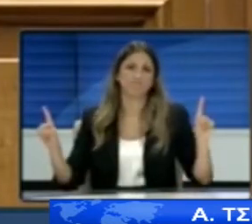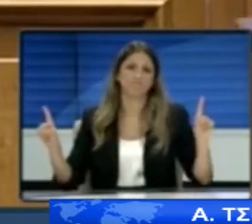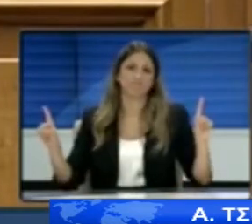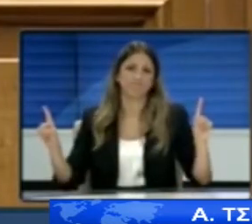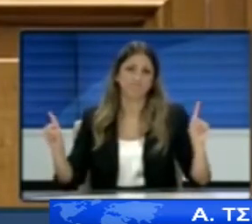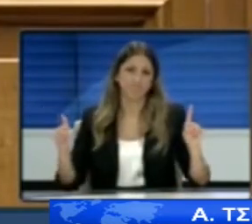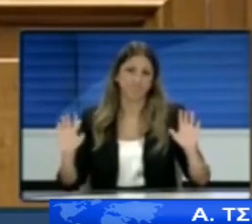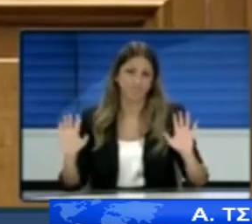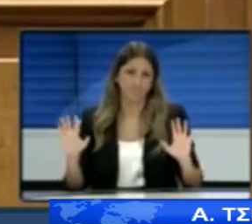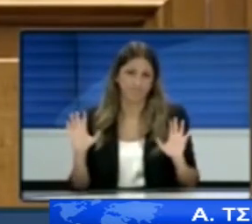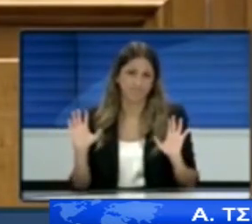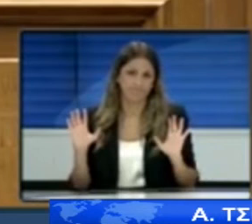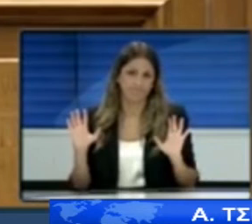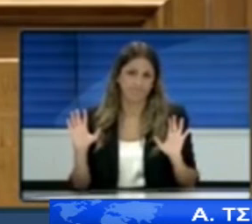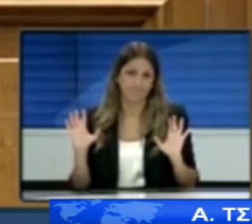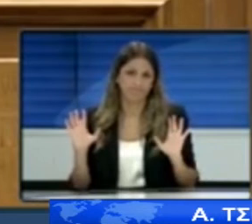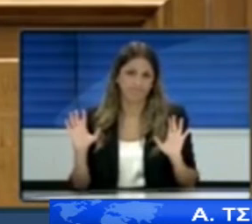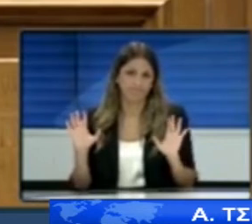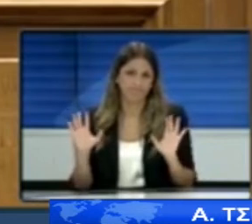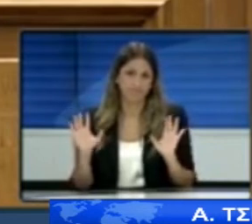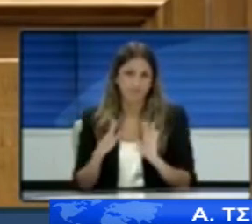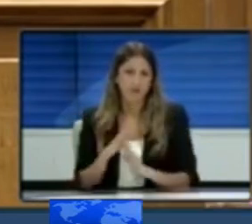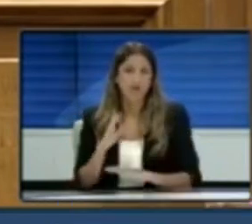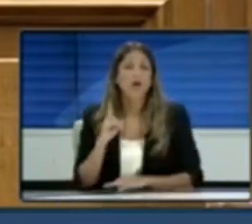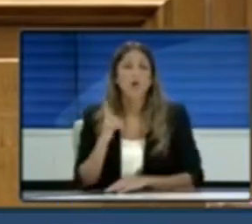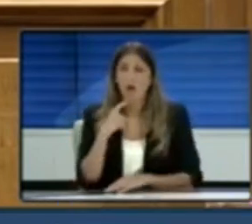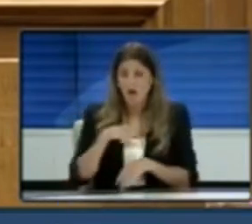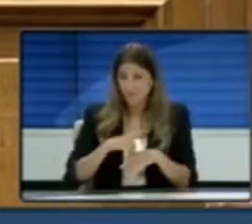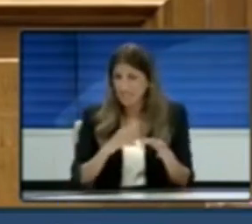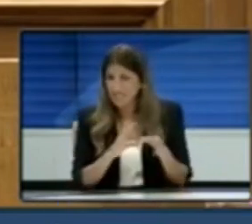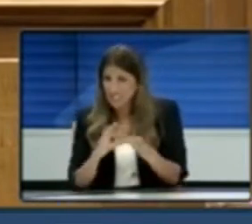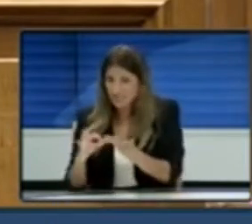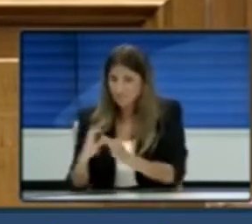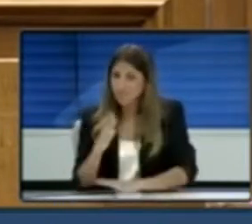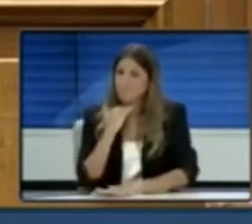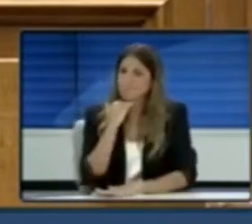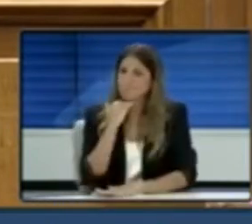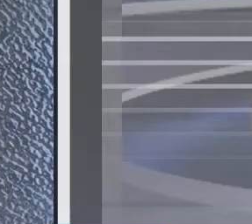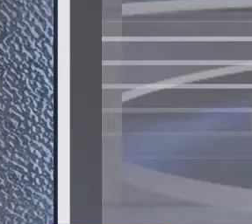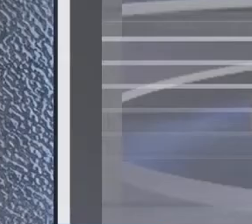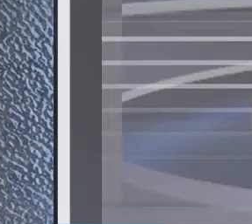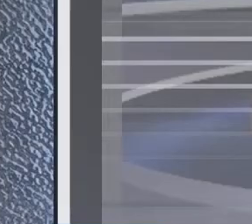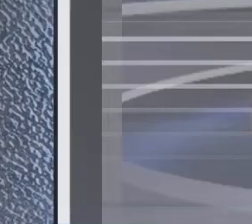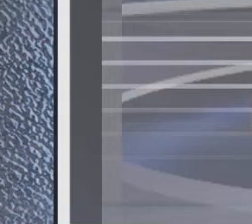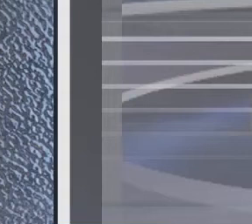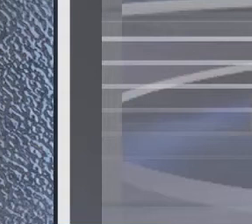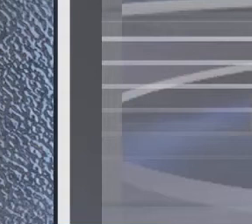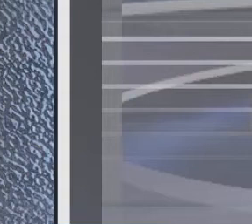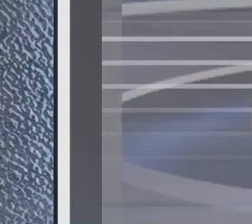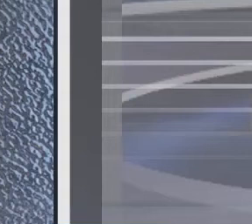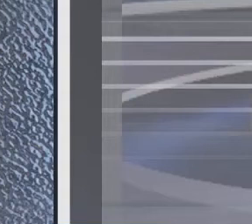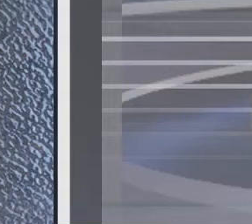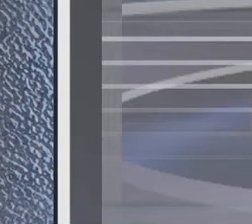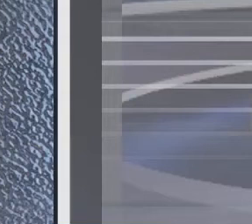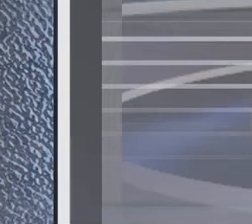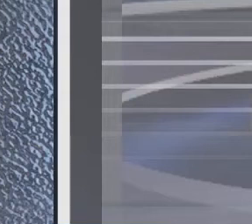Για να έχουν κάποιο νόημα οι λέξεις και κάποια λογική και συνέπεια οι προτάσεις. Επίθεση στην